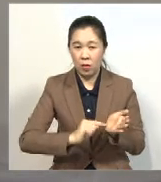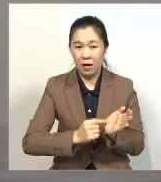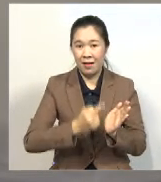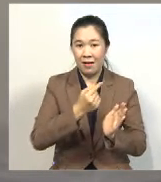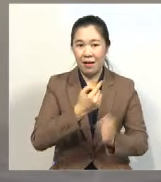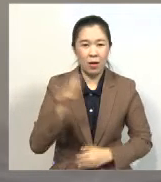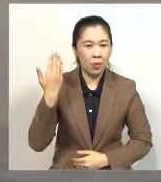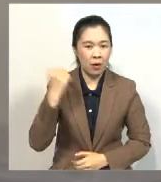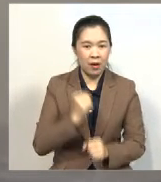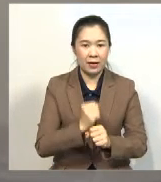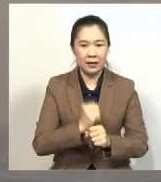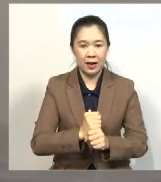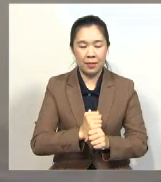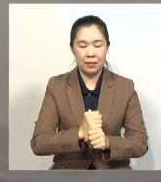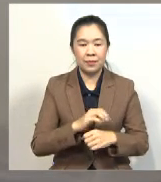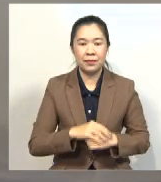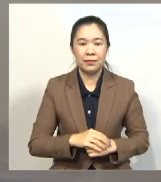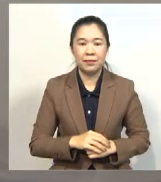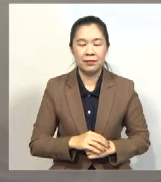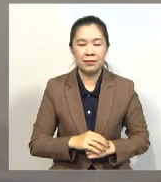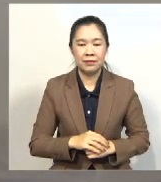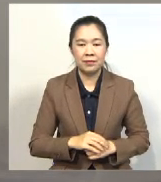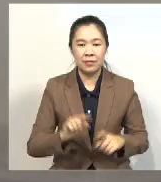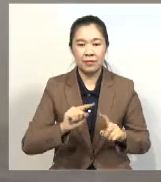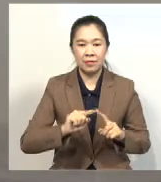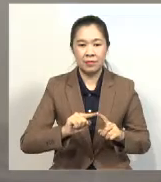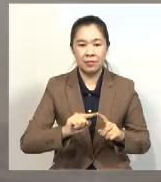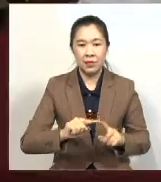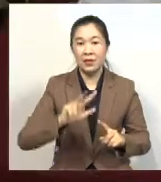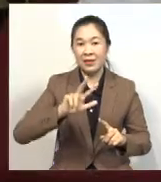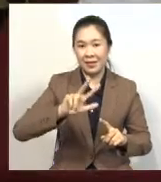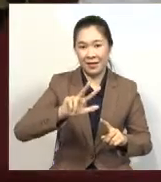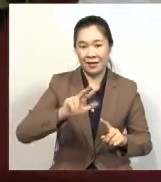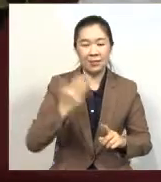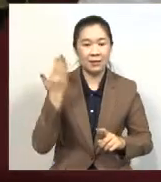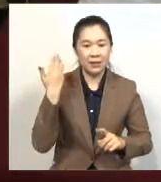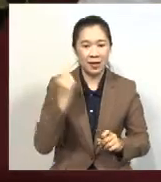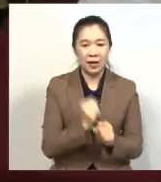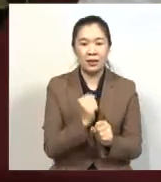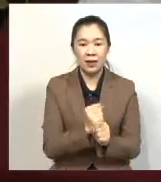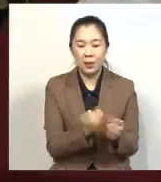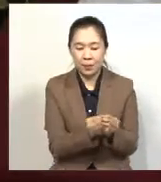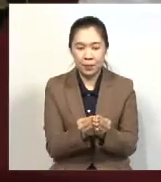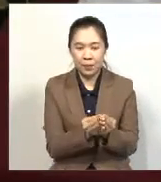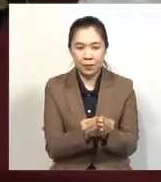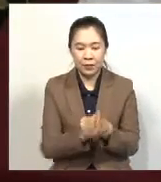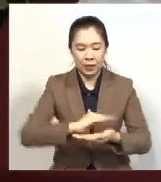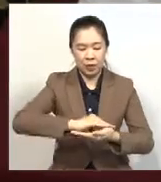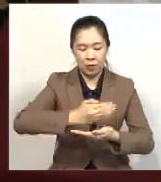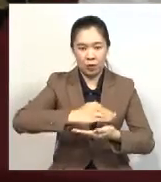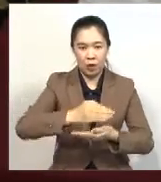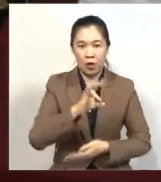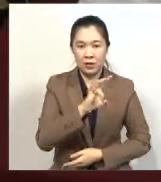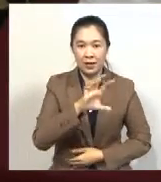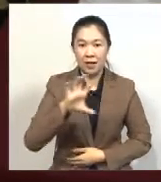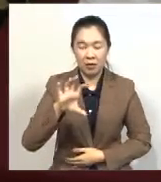เราผลิตประมาณมื้อแรกเนี่ยเมื่อวันที่3เนี่ยนะฮะเราผลิตประมาณ700กล่องนะ